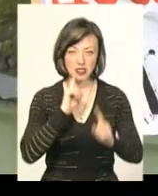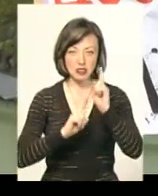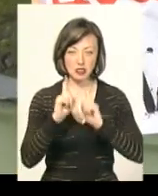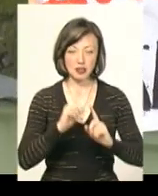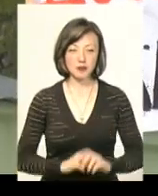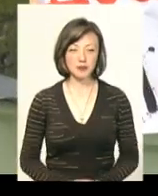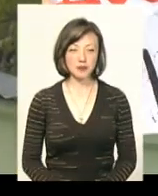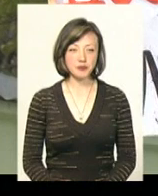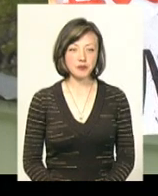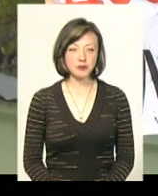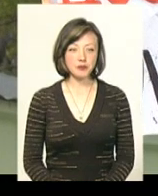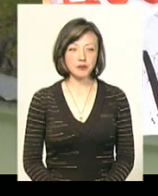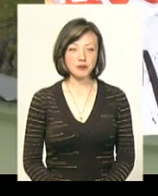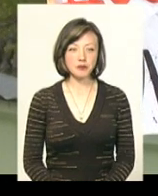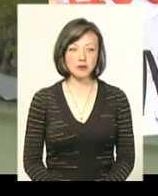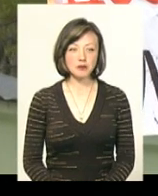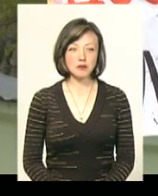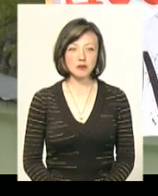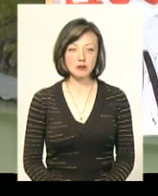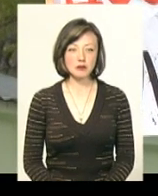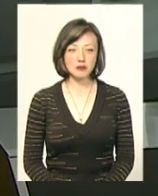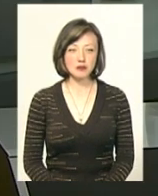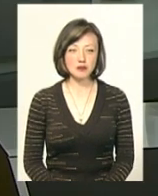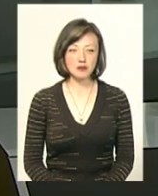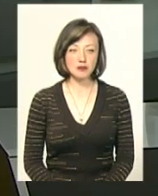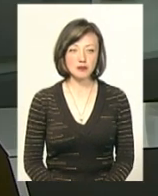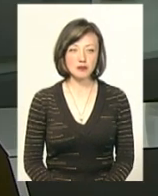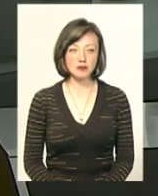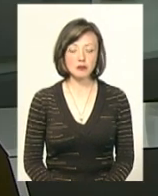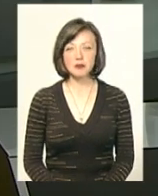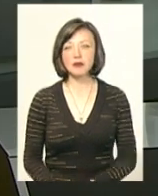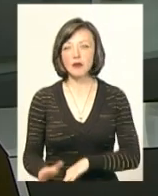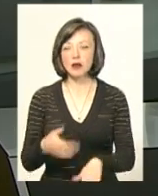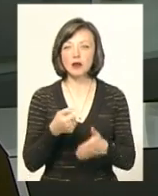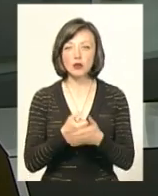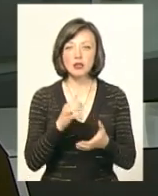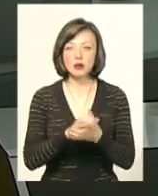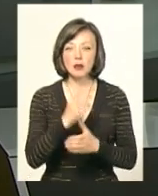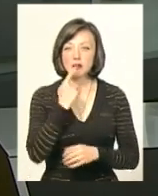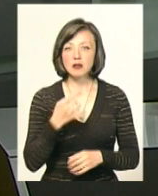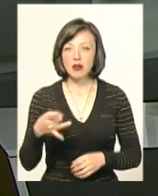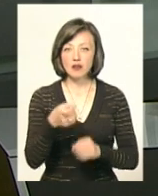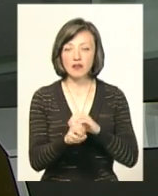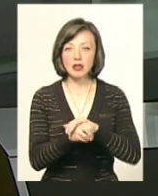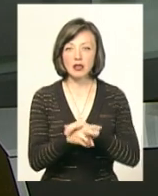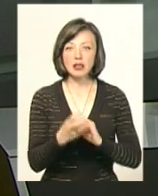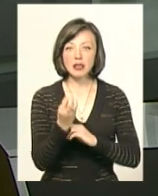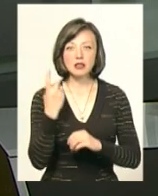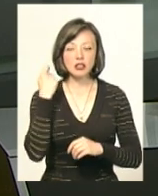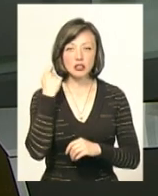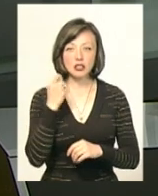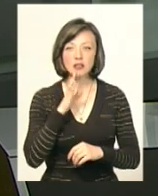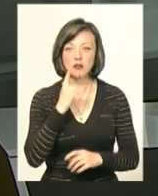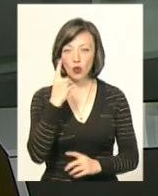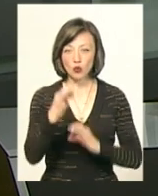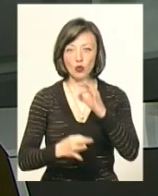Світлана Поробок, Іван Мовчан, новини Поділяцентр. До знайомого у Красилівський район втекла 13-річна дівчина, яку добу